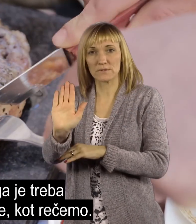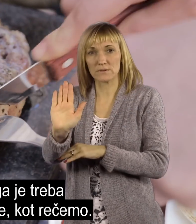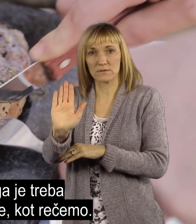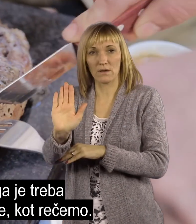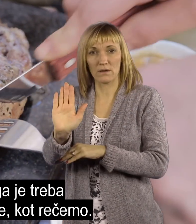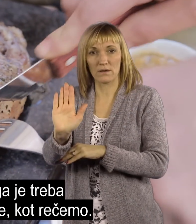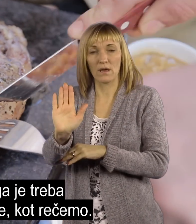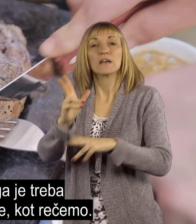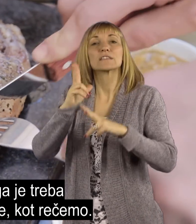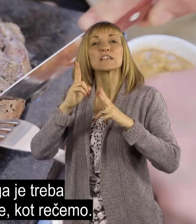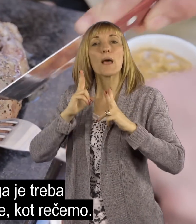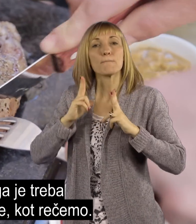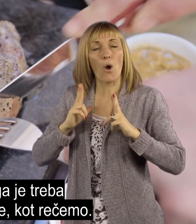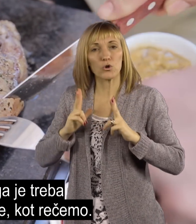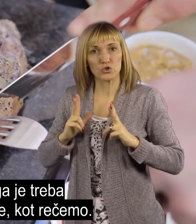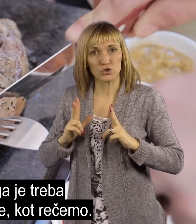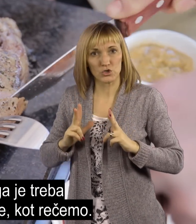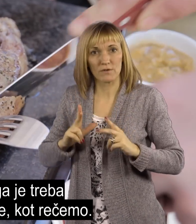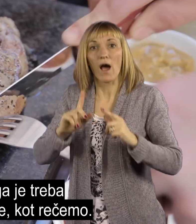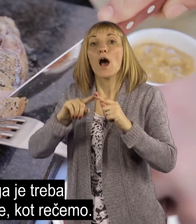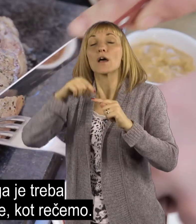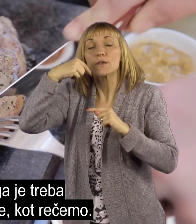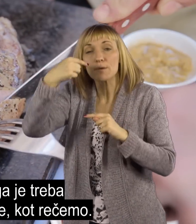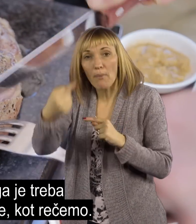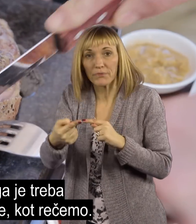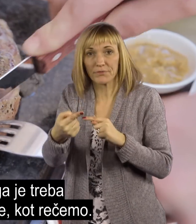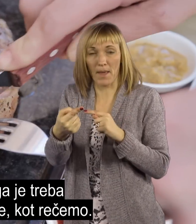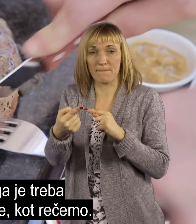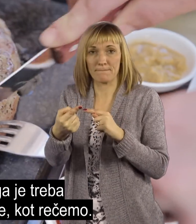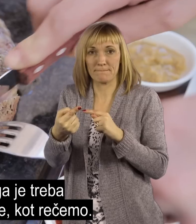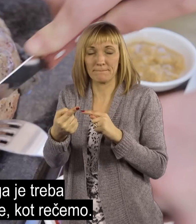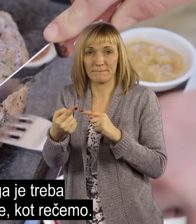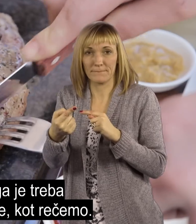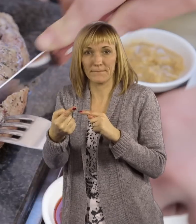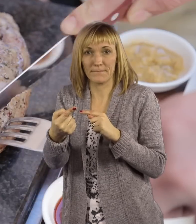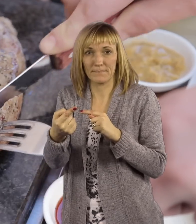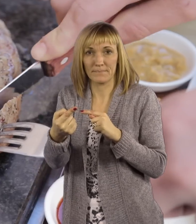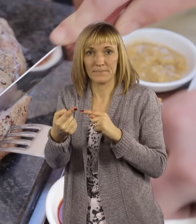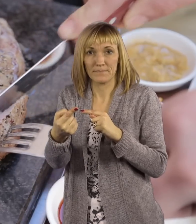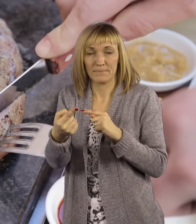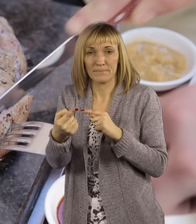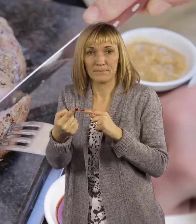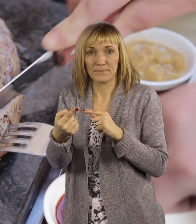da se spočije, če lahko tako rečemo.